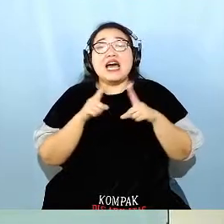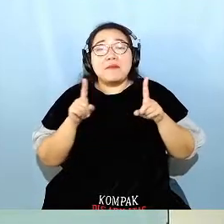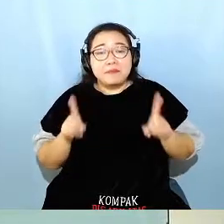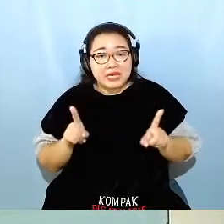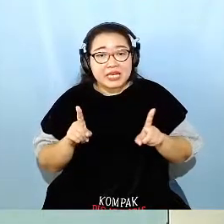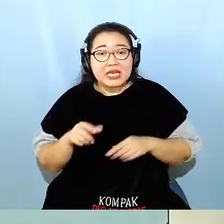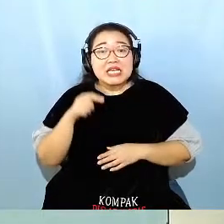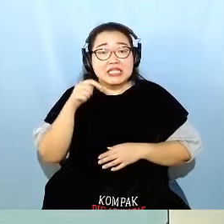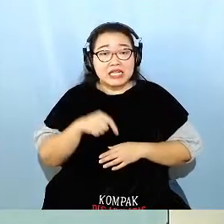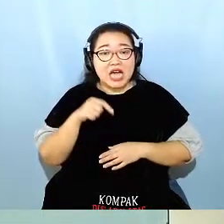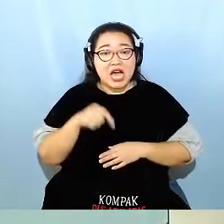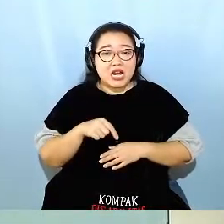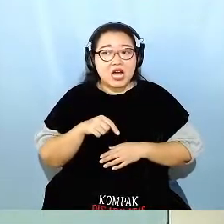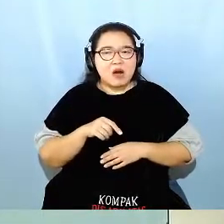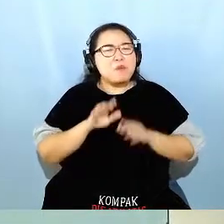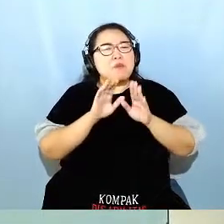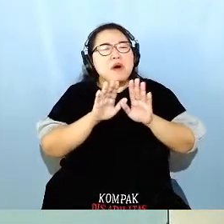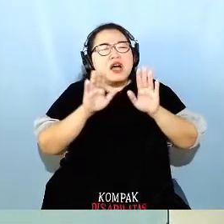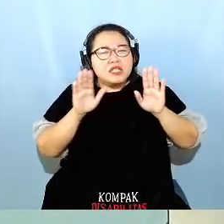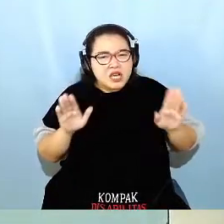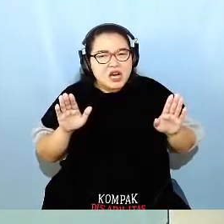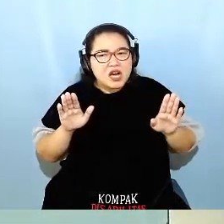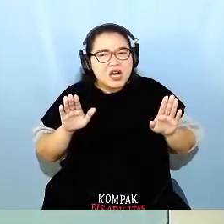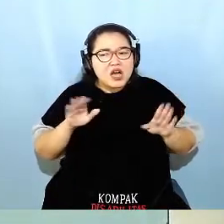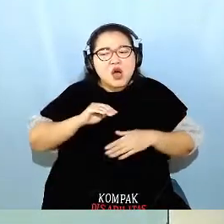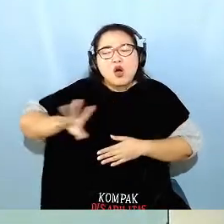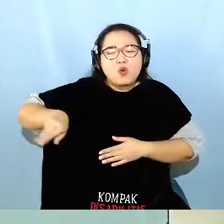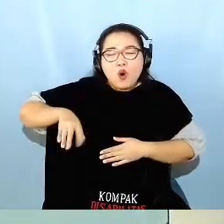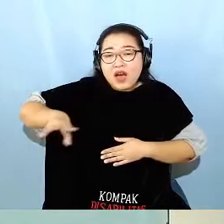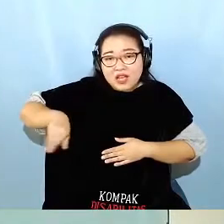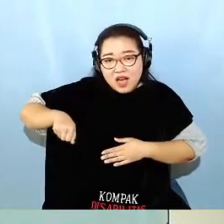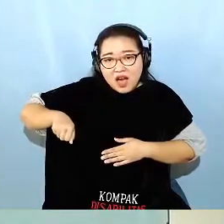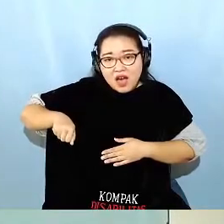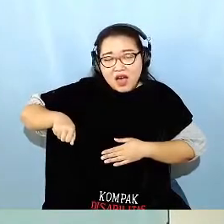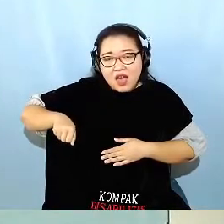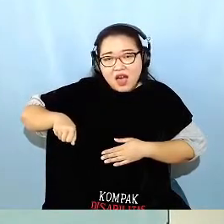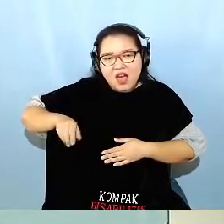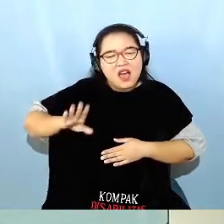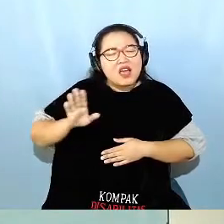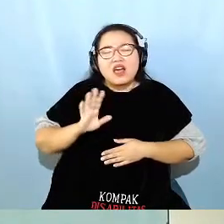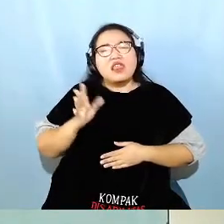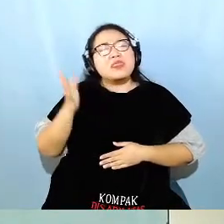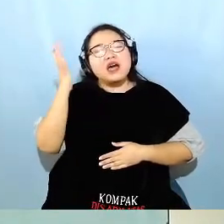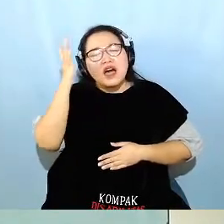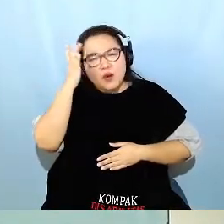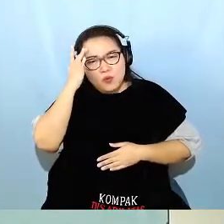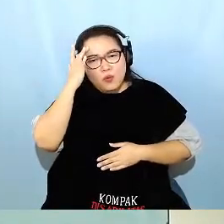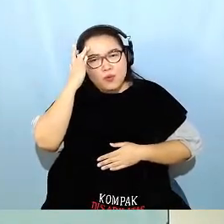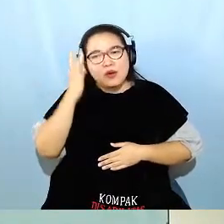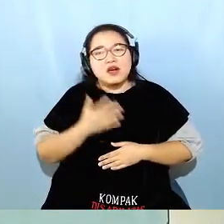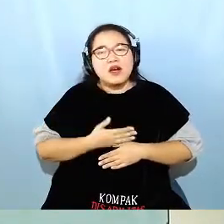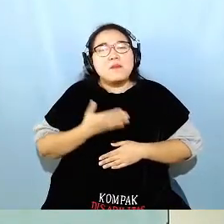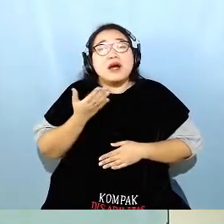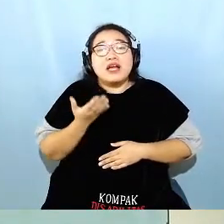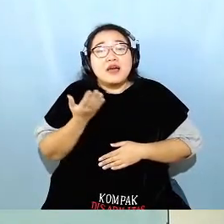kasih pasangannya, sehingga rumah tangga kering-kering saja, gitu-gitu